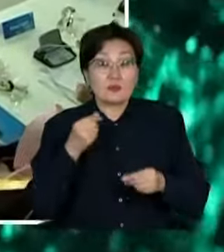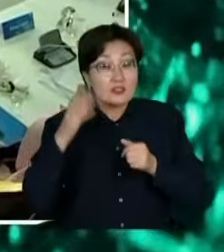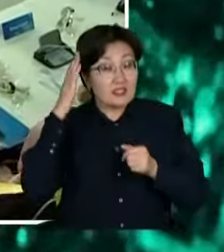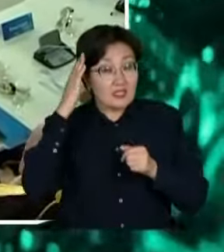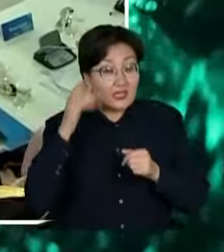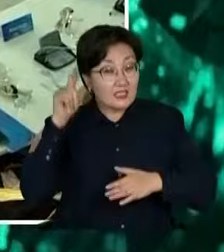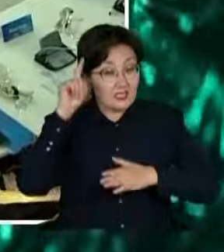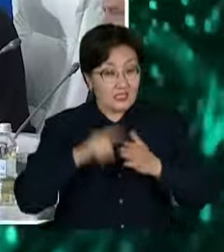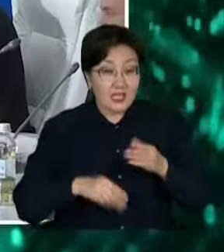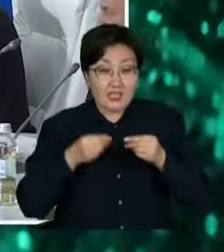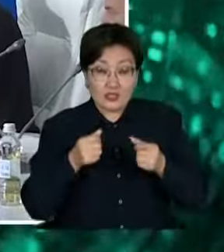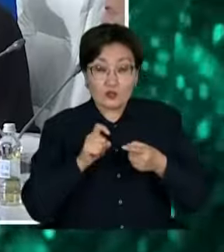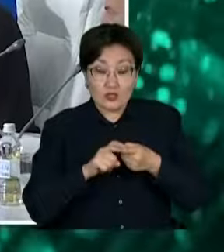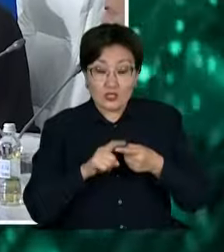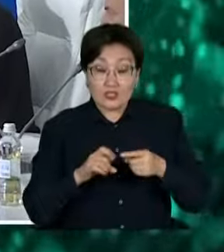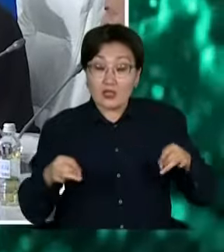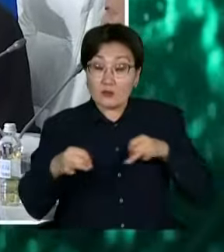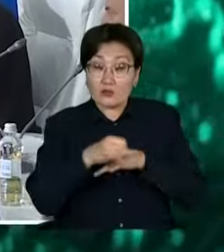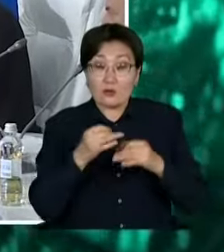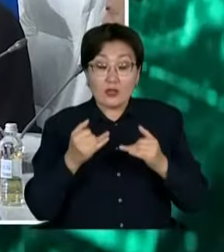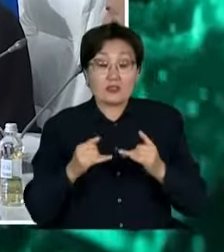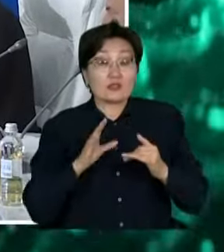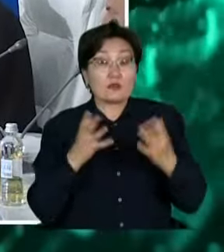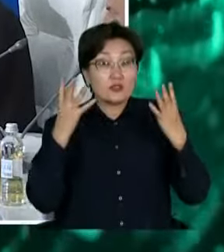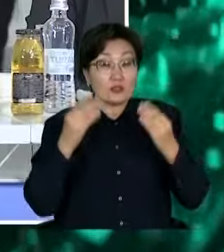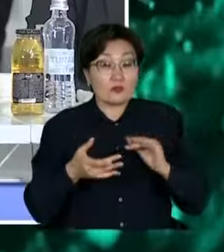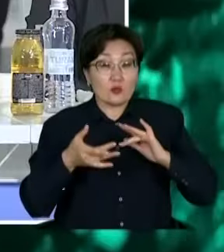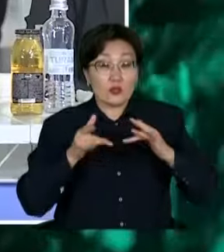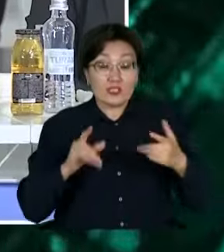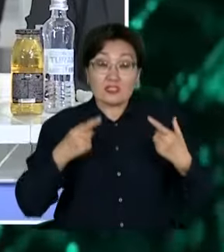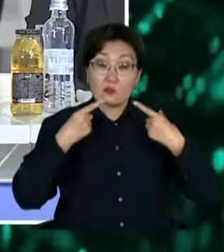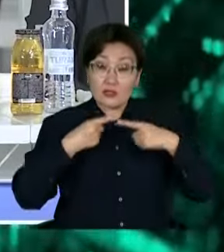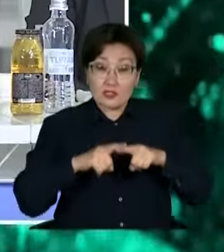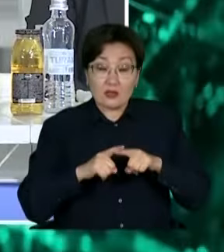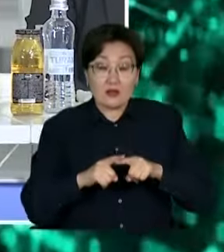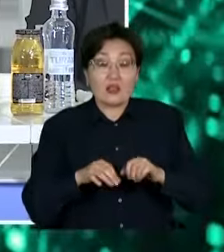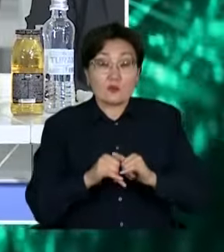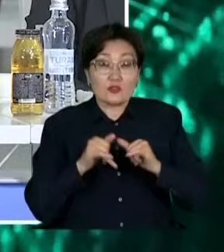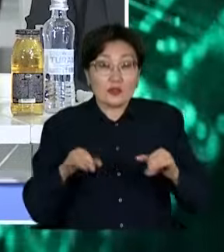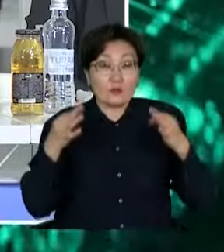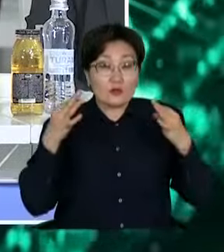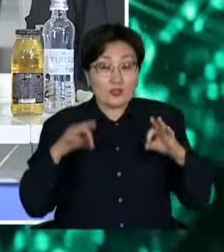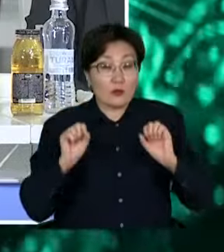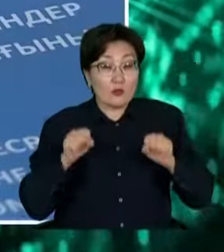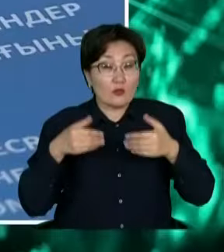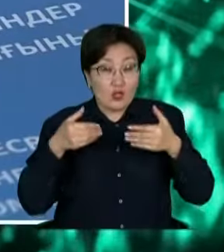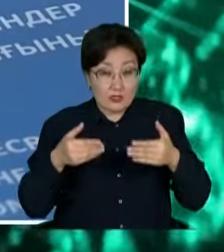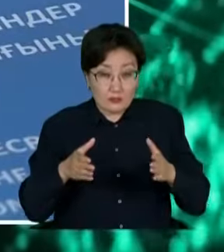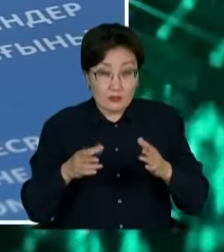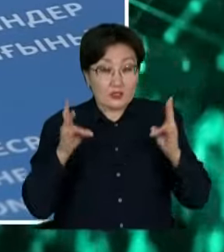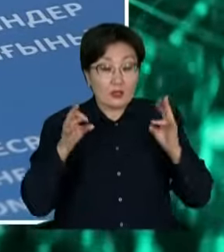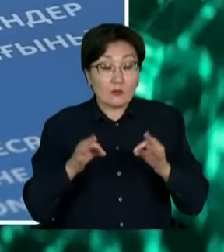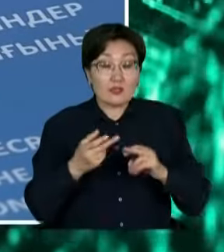интеллектінің дінге әсері туралы да сөз қозғалды. Бүгінгі таңда цифрлық технологиялар прогреске кең мүмкіндіктер ашып жатыр.